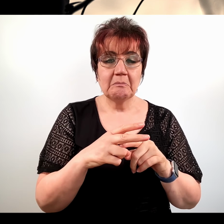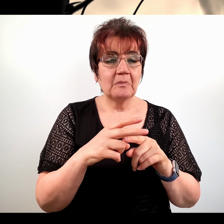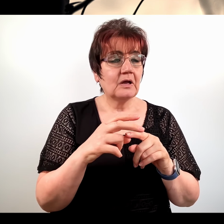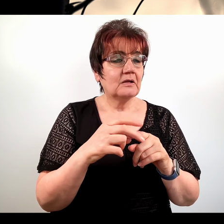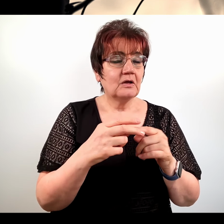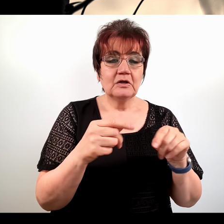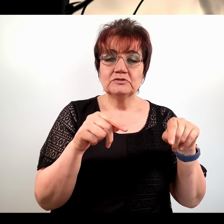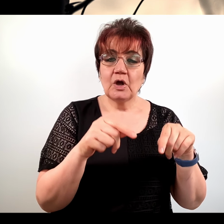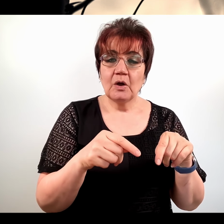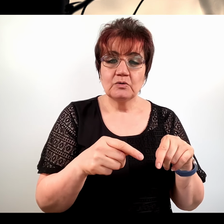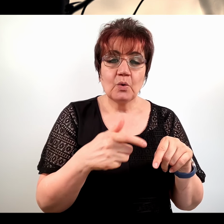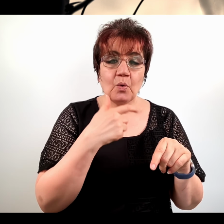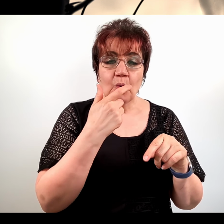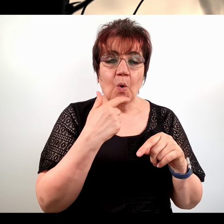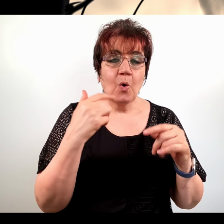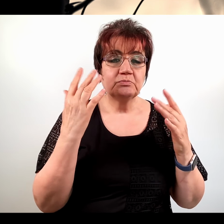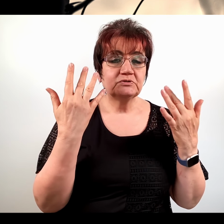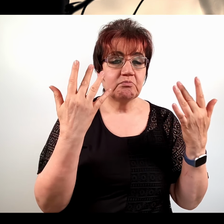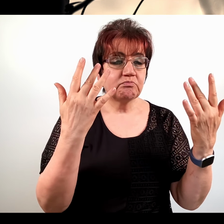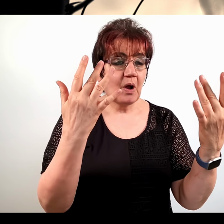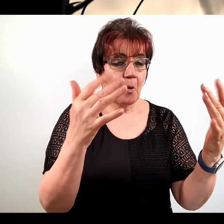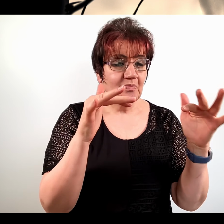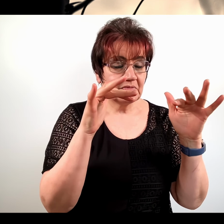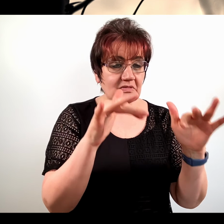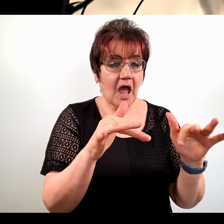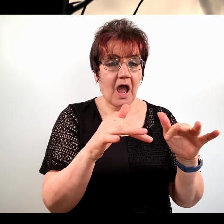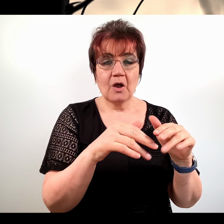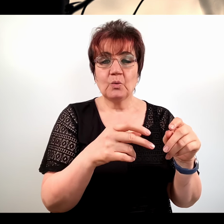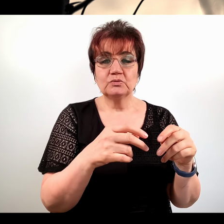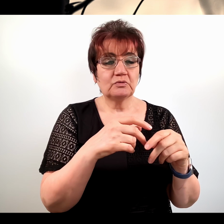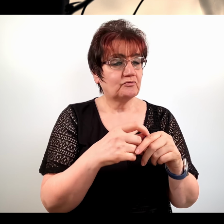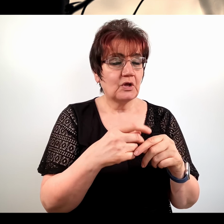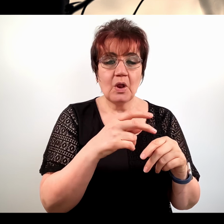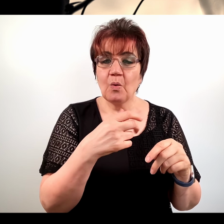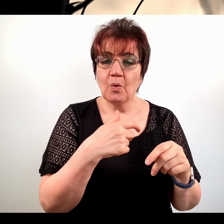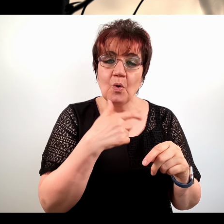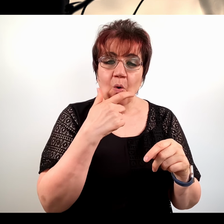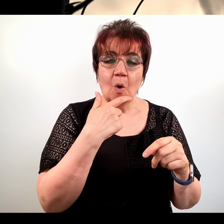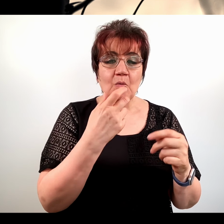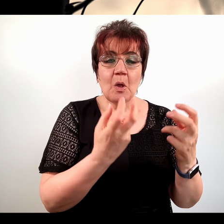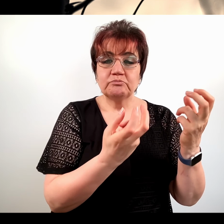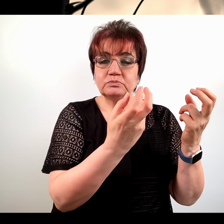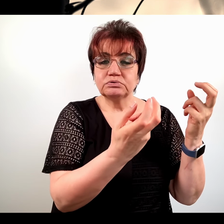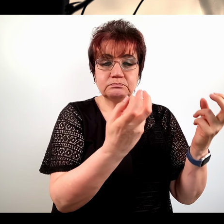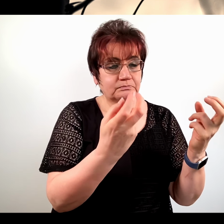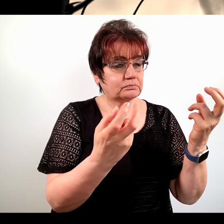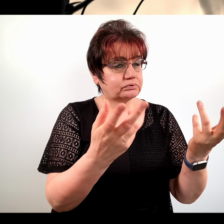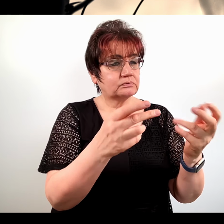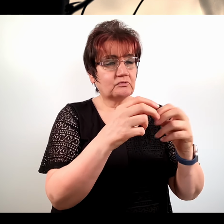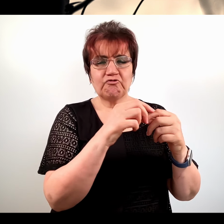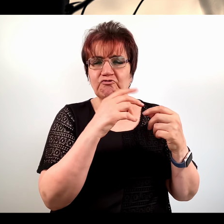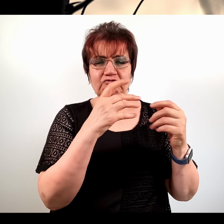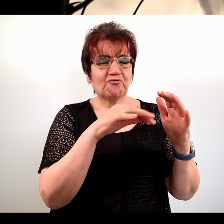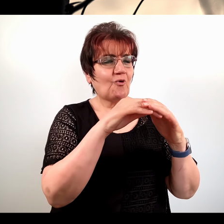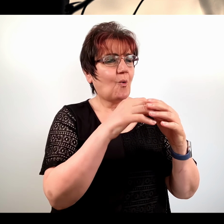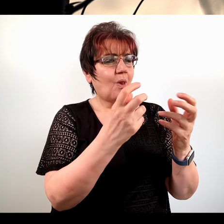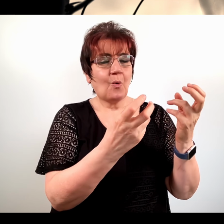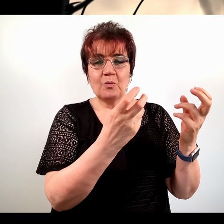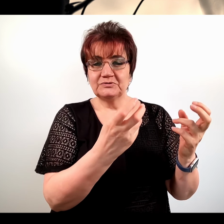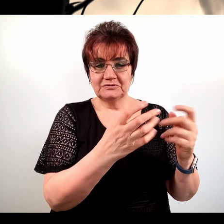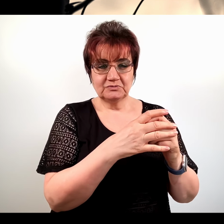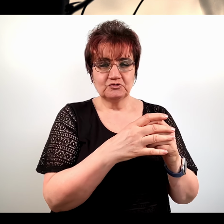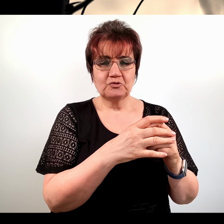die prachtvollen Obstbäume, deren Obst in vollstem Gedränge an den Ästen hing und die Baumäste schon schwer werden ließen.